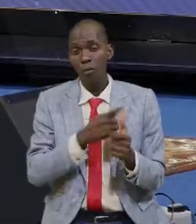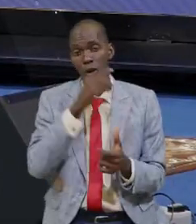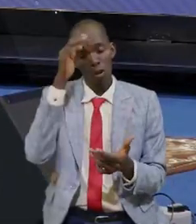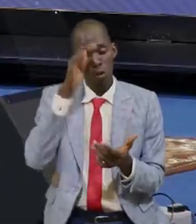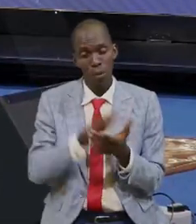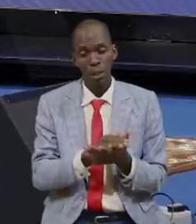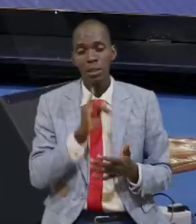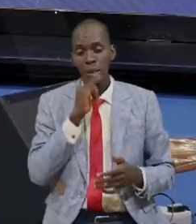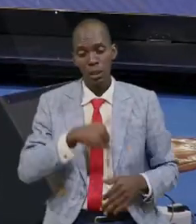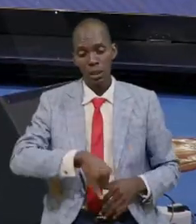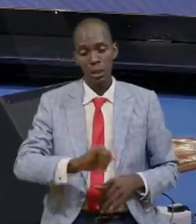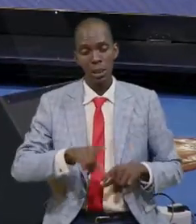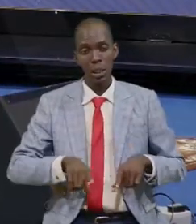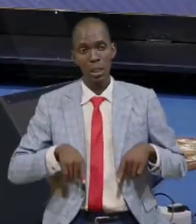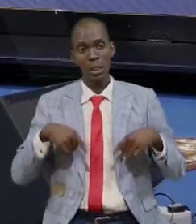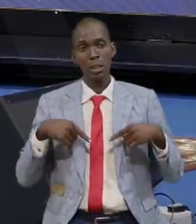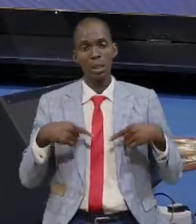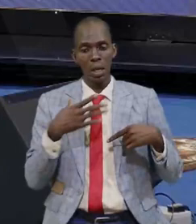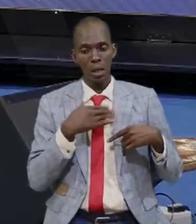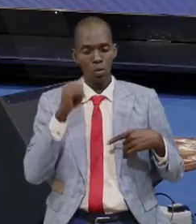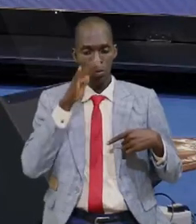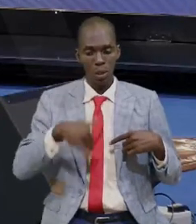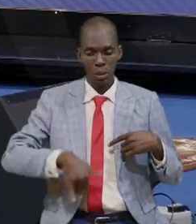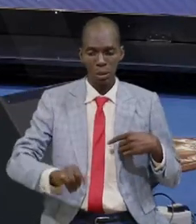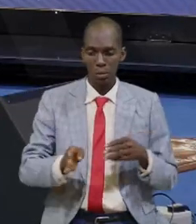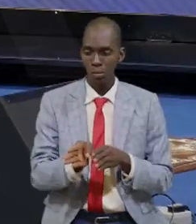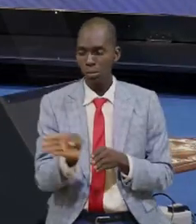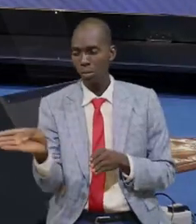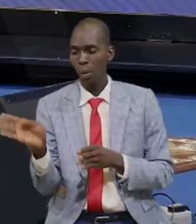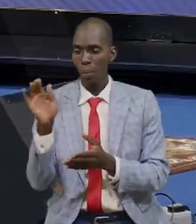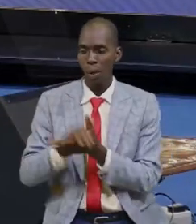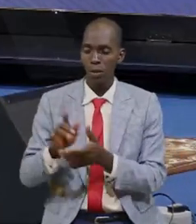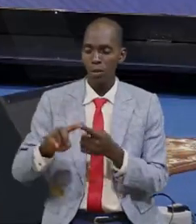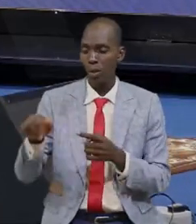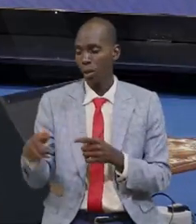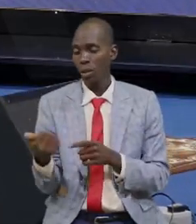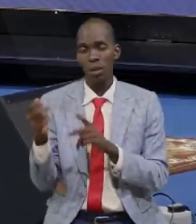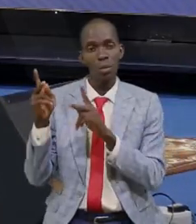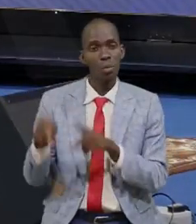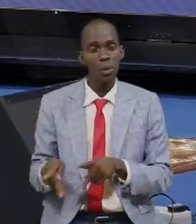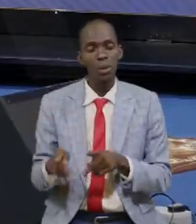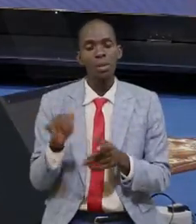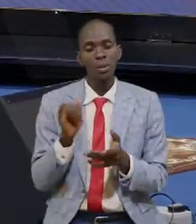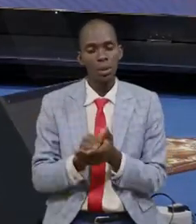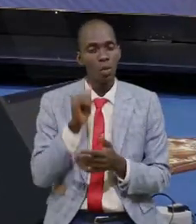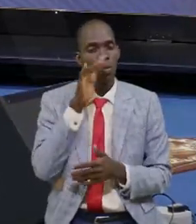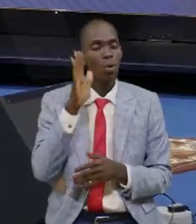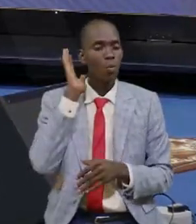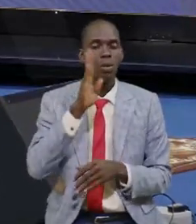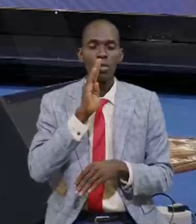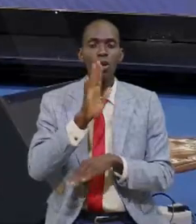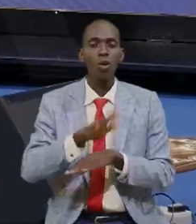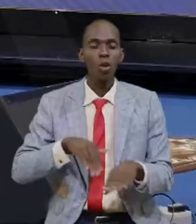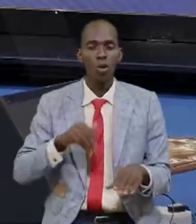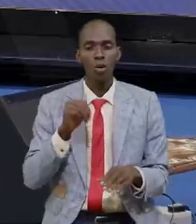mari, si donc Dieu vivant de son mari, elle devient la femme d'un autre homme, elle sera appelée